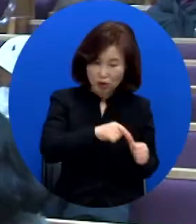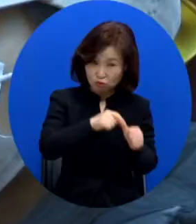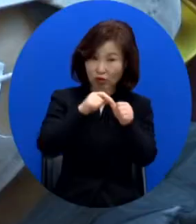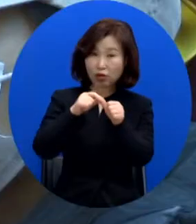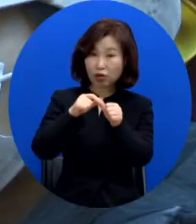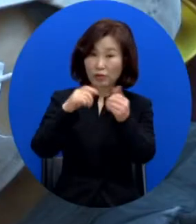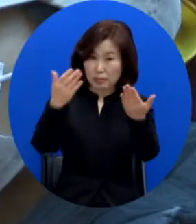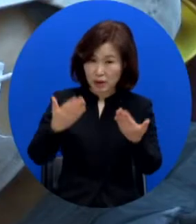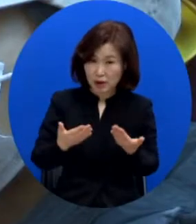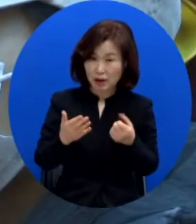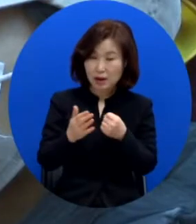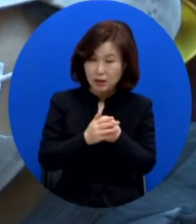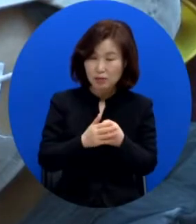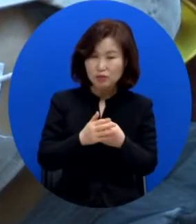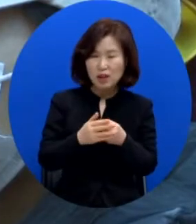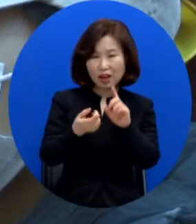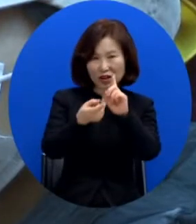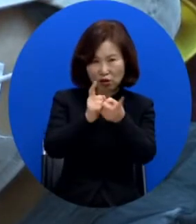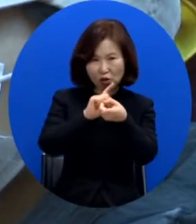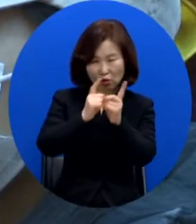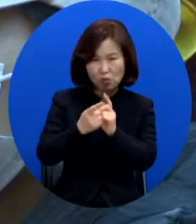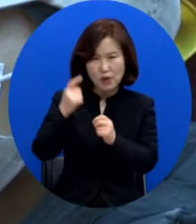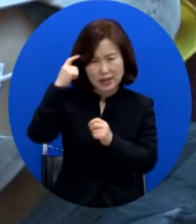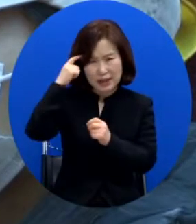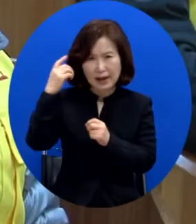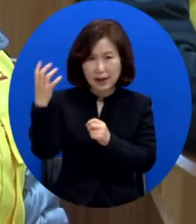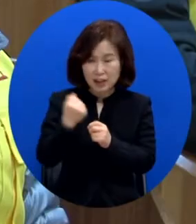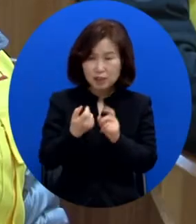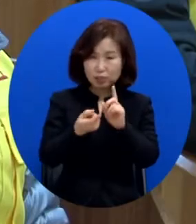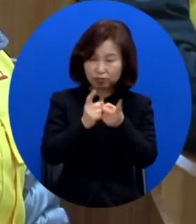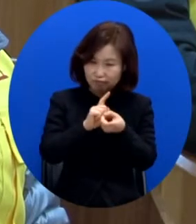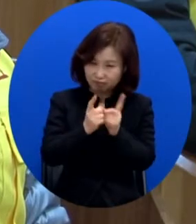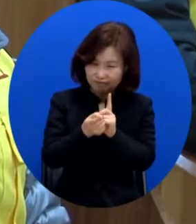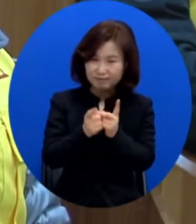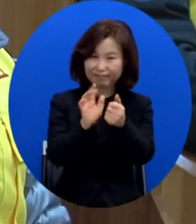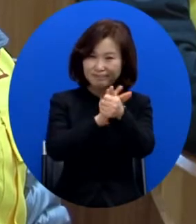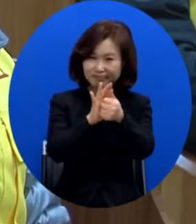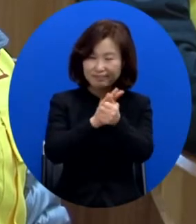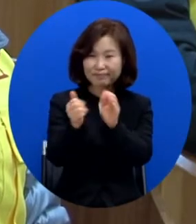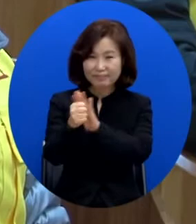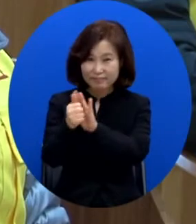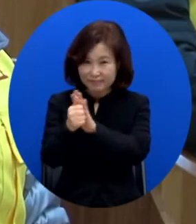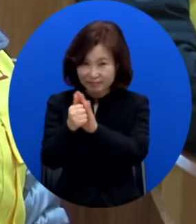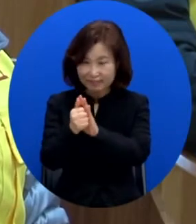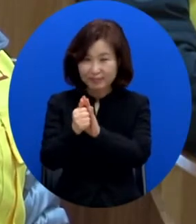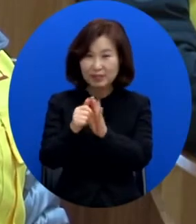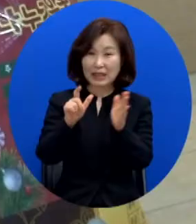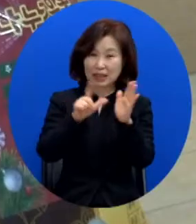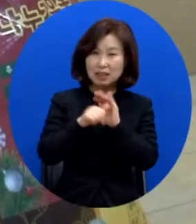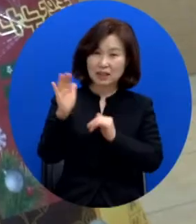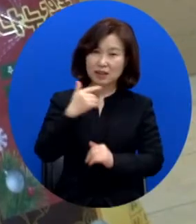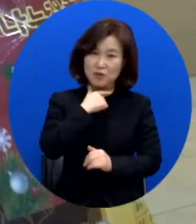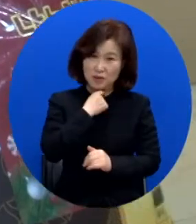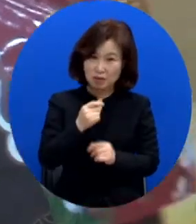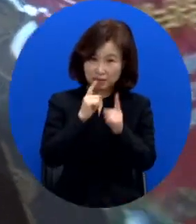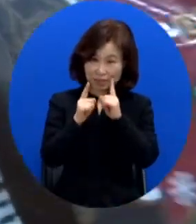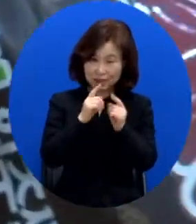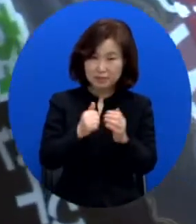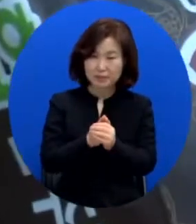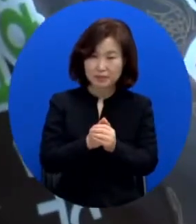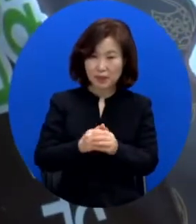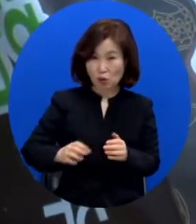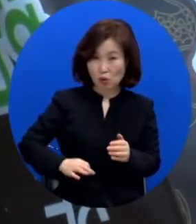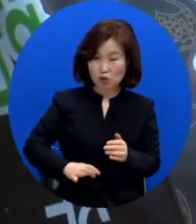rl 론의 정신으로 사랑과 평안을 나누며 서로를 위로하는 시간이 되길 바란다 고 전했습니다 이어